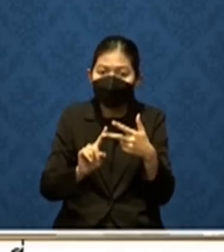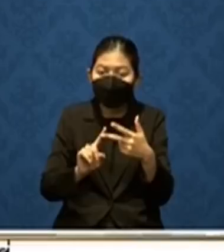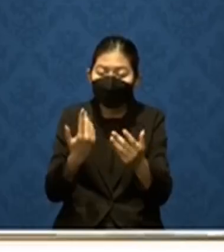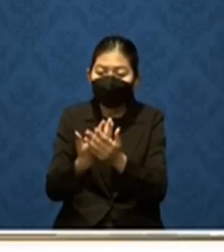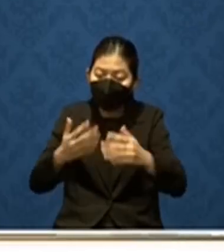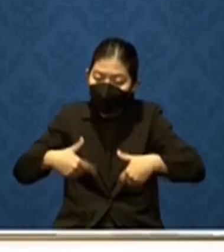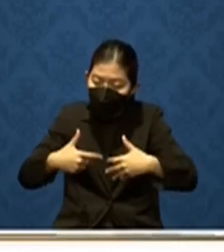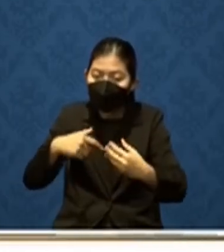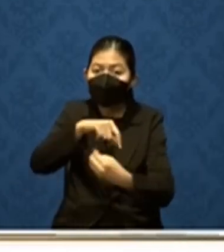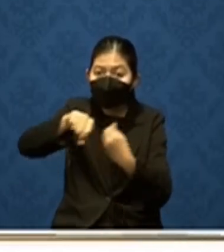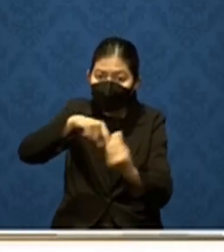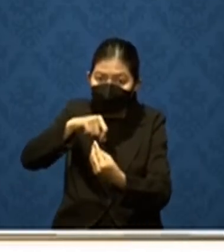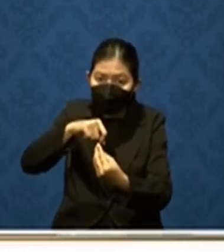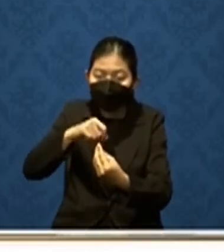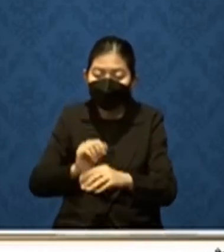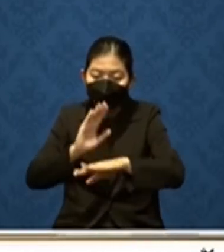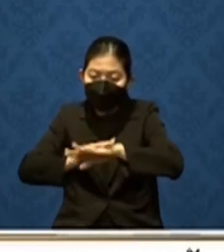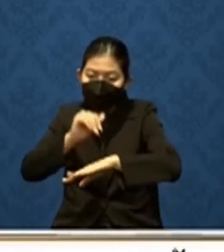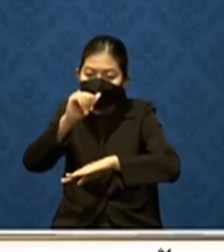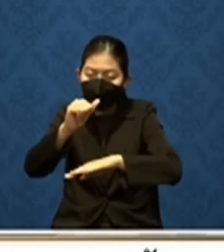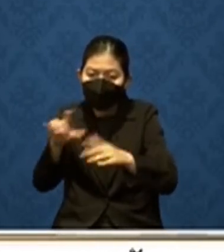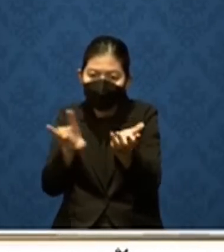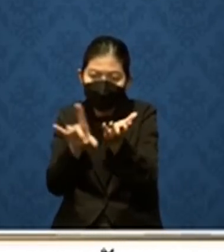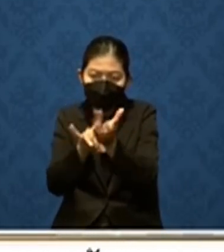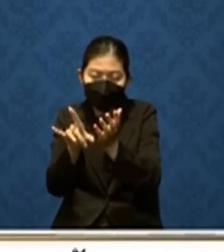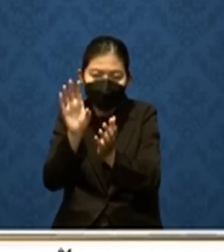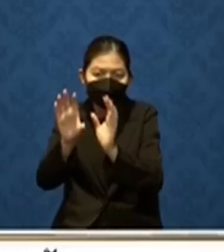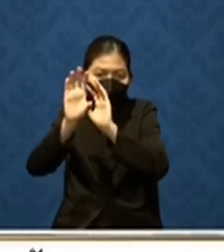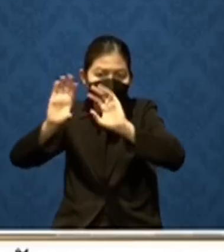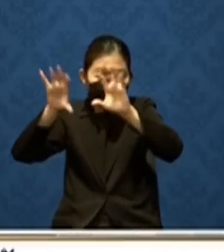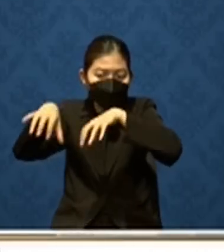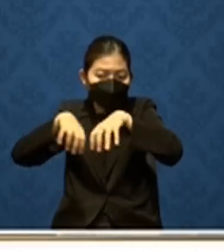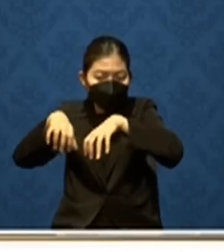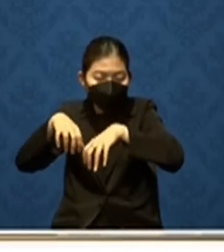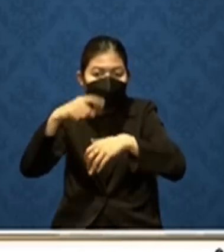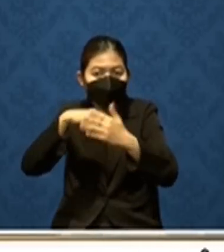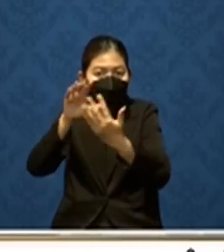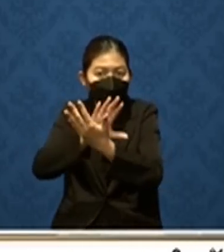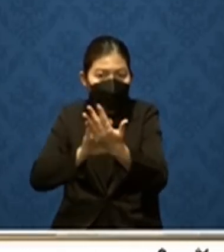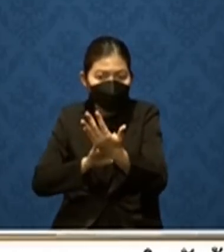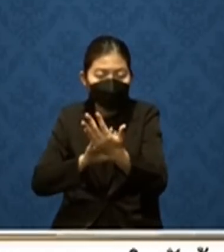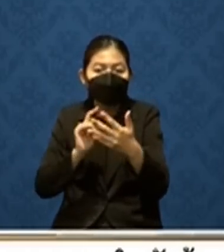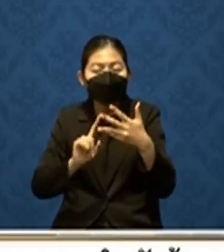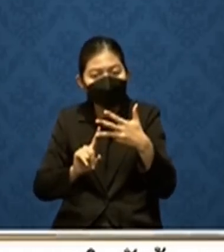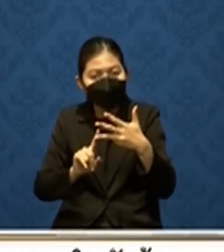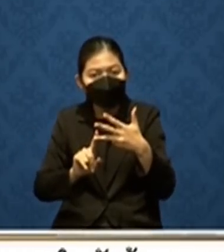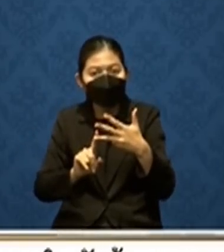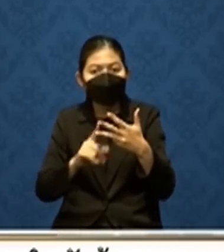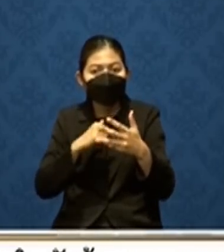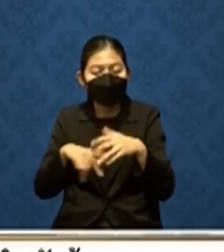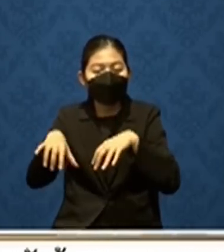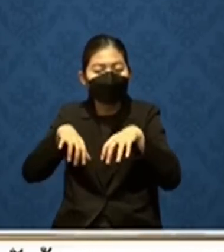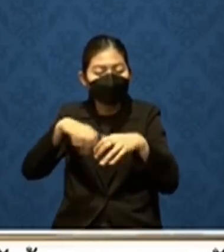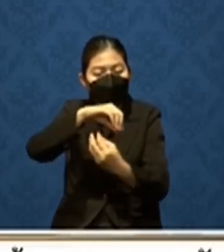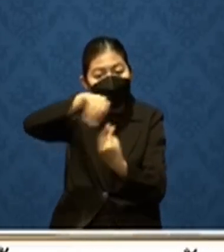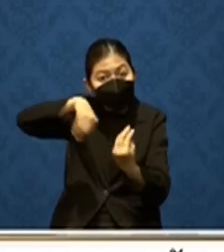เรื่องของความสามารถเรื่องประสิทธิภาพของรัฐบาลของรัฐเรื่องประสิทธิภาพของภาค